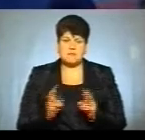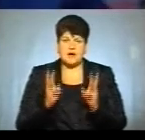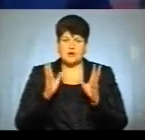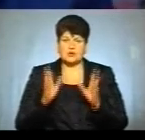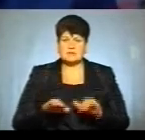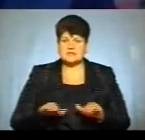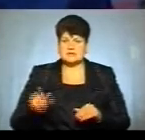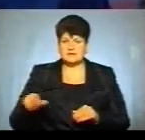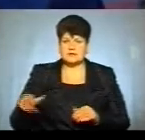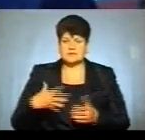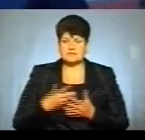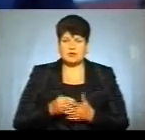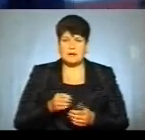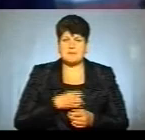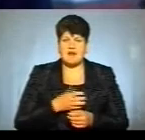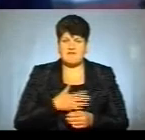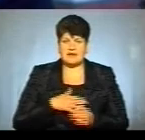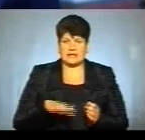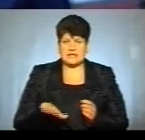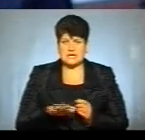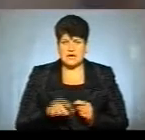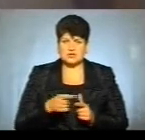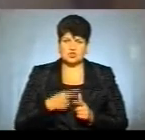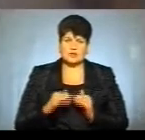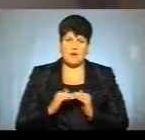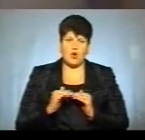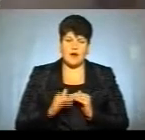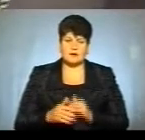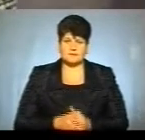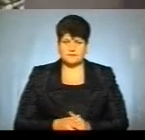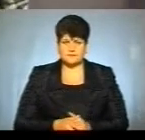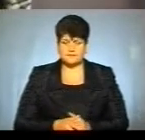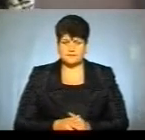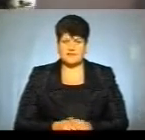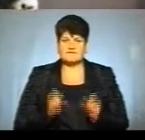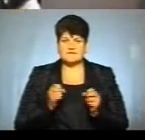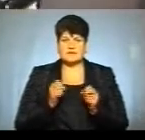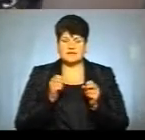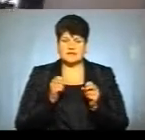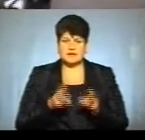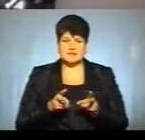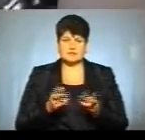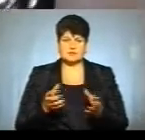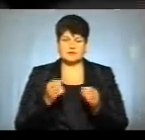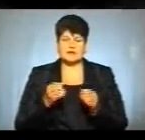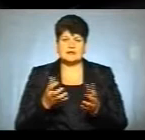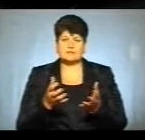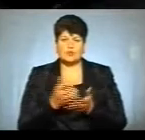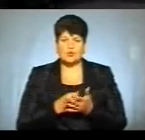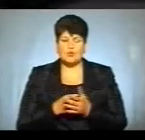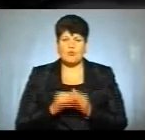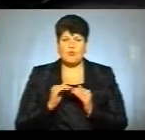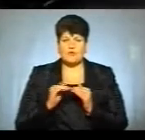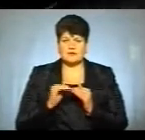місцеві мешканці на своїх приватних ділянках чи на полях. Викидається трубка для збору повітря. Ось вона. Прилад